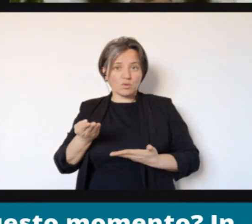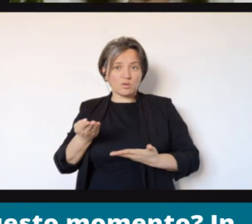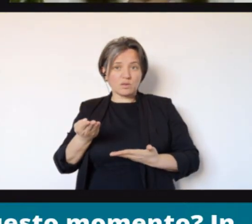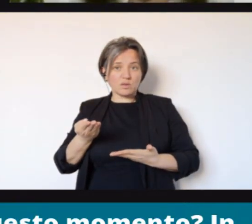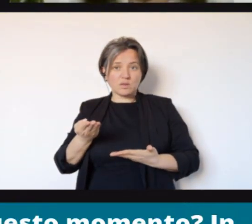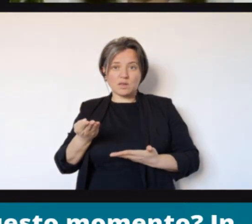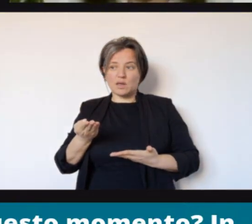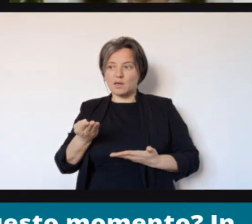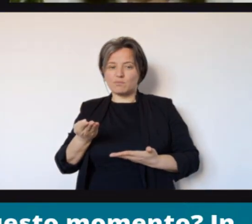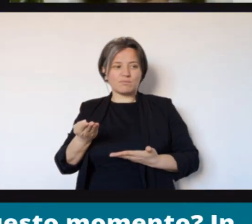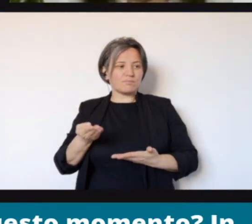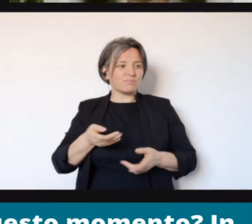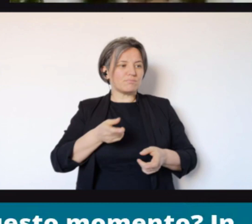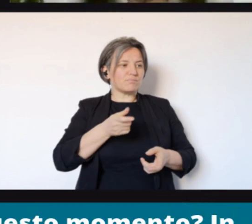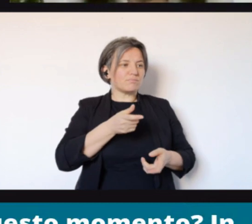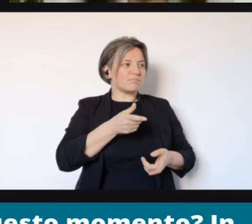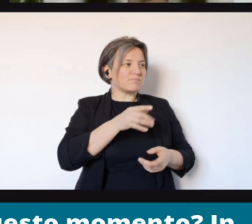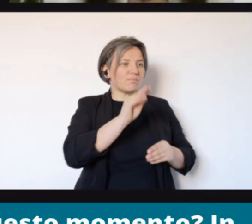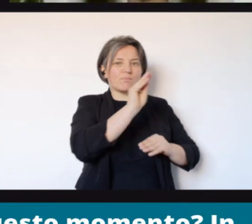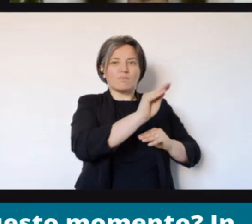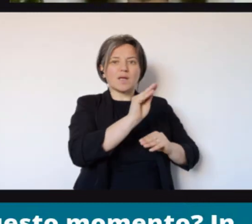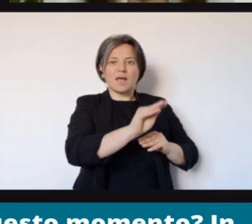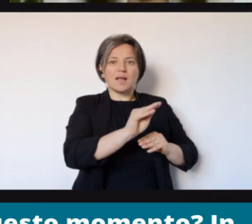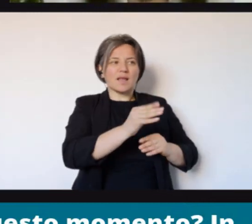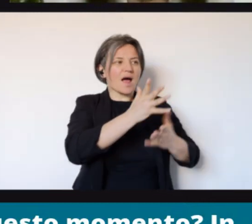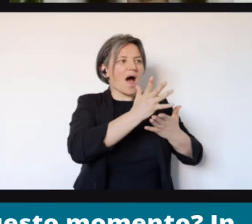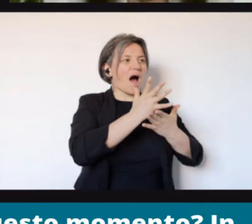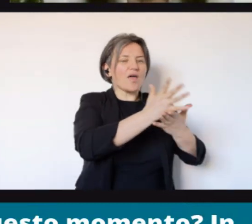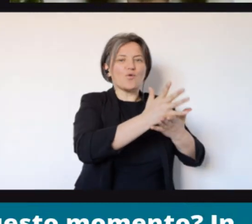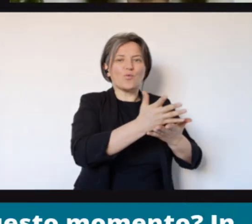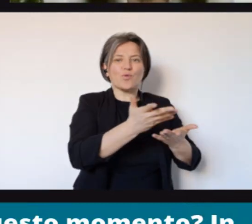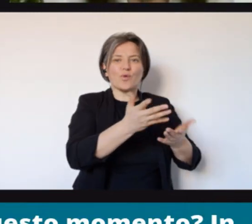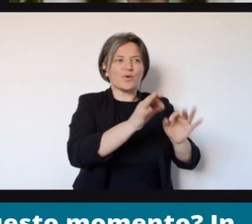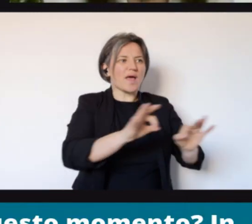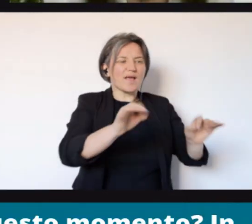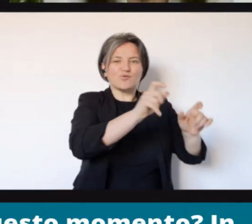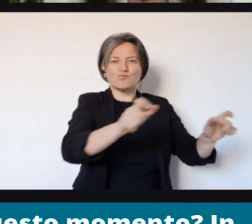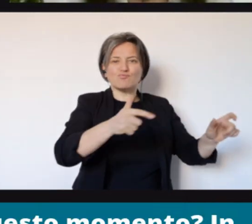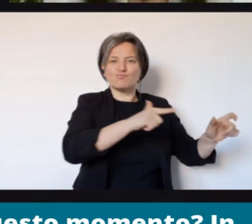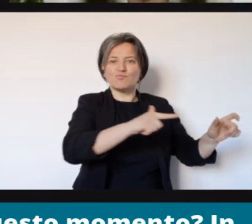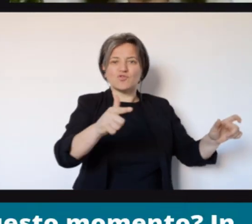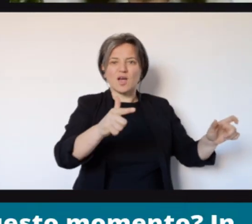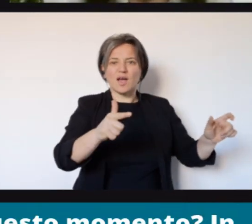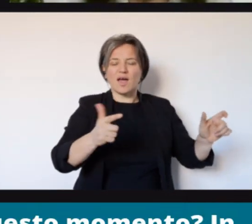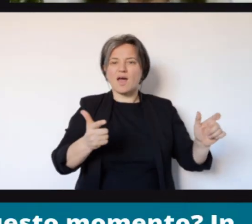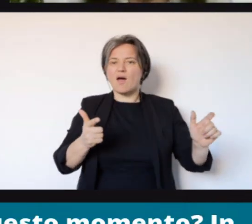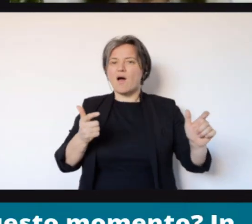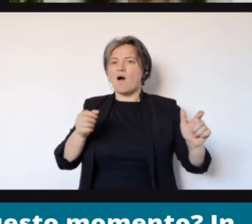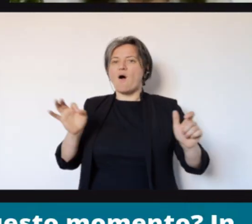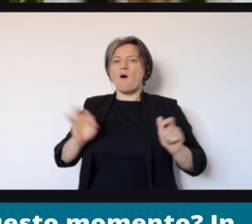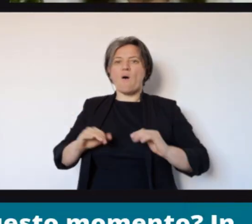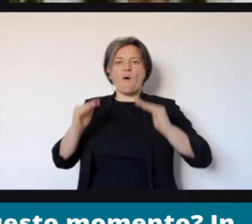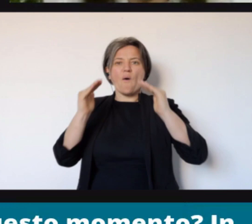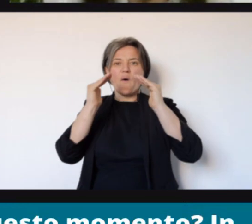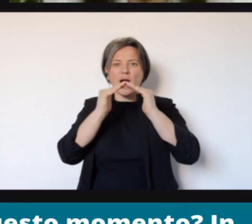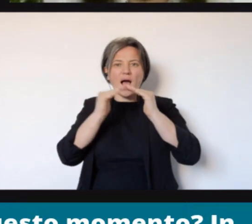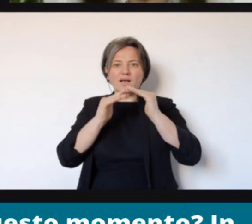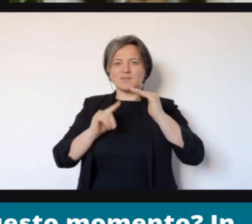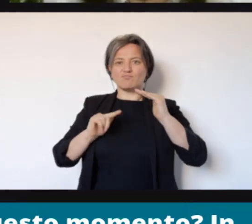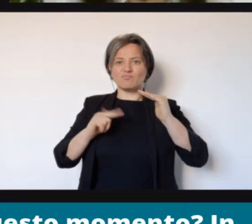se non ha nessuno a cui chiedere, diventa complicato. Chi vive senza un